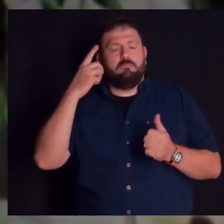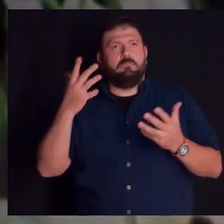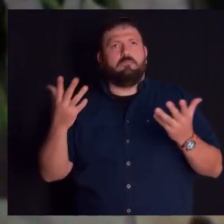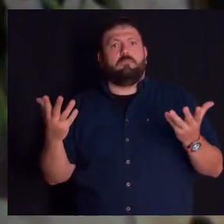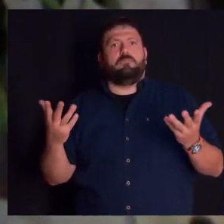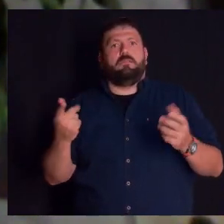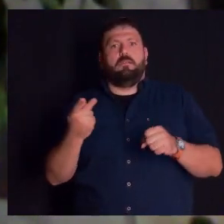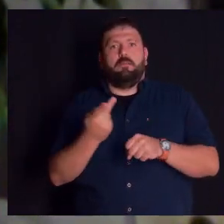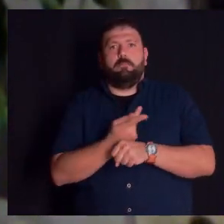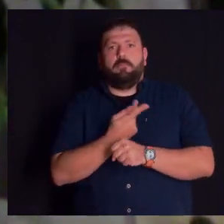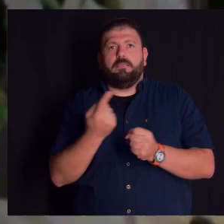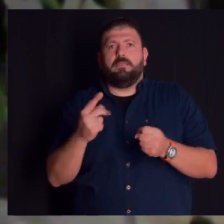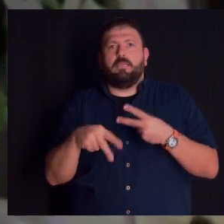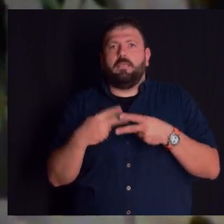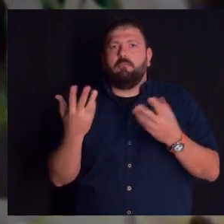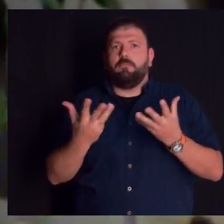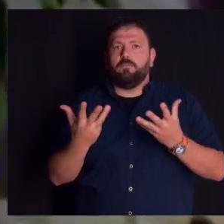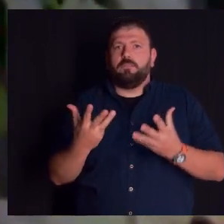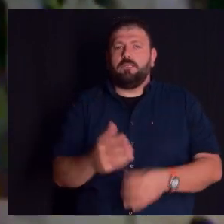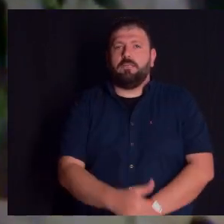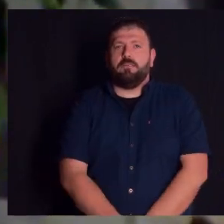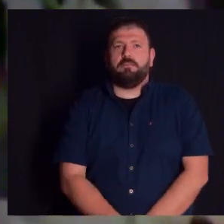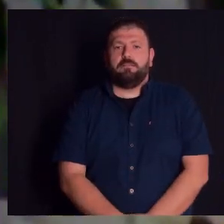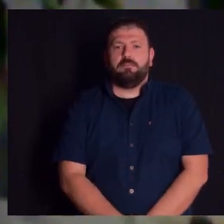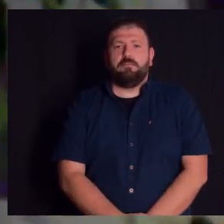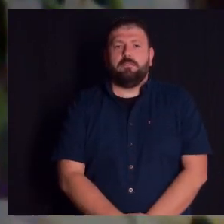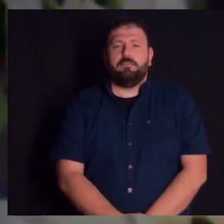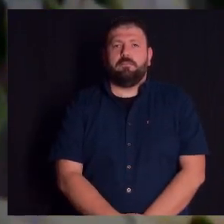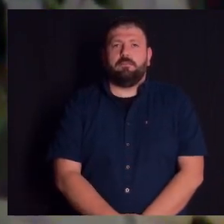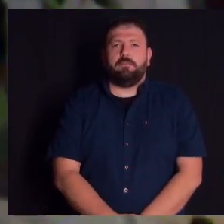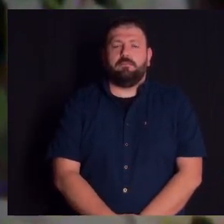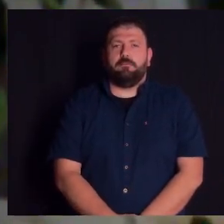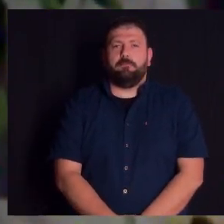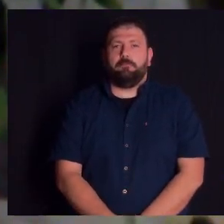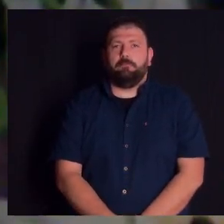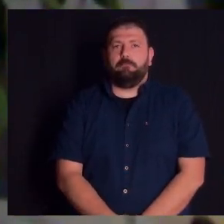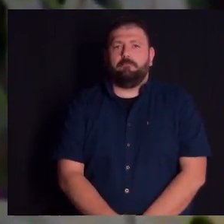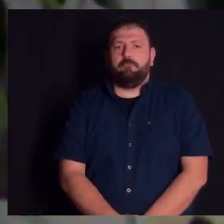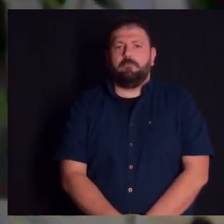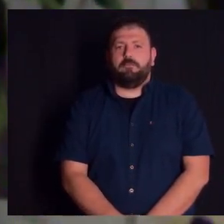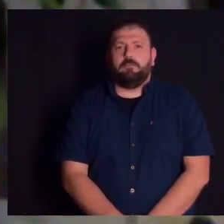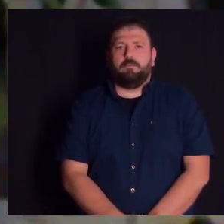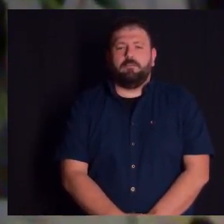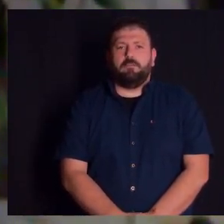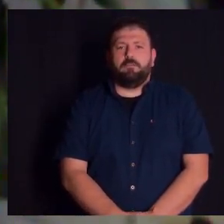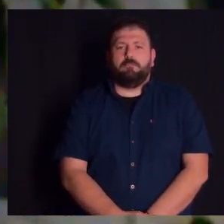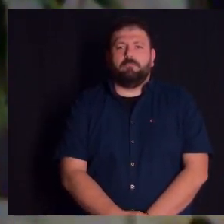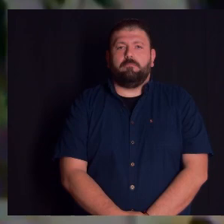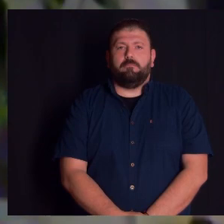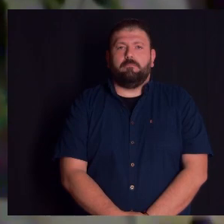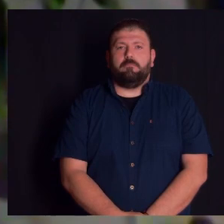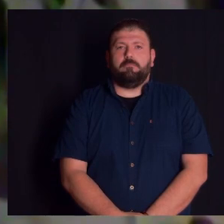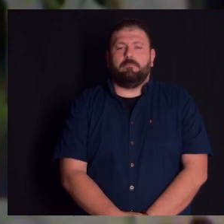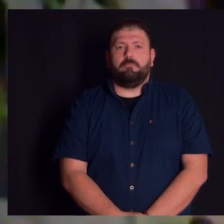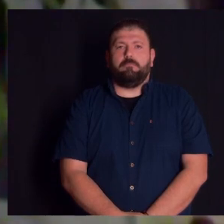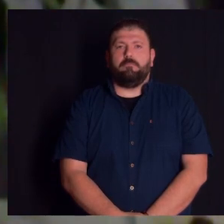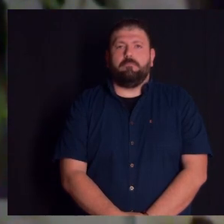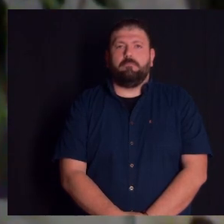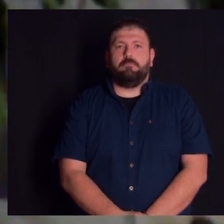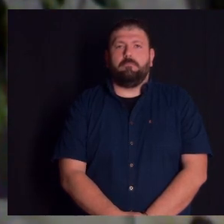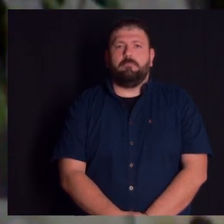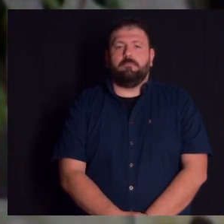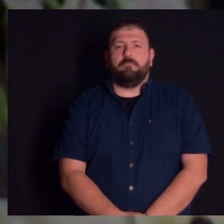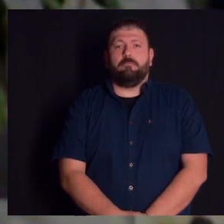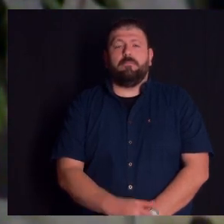we vamos a start to hacer. think, what are we going to do? И хотя уже много вещей мы начали делать заранее через интернет, Y